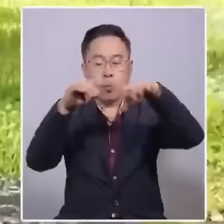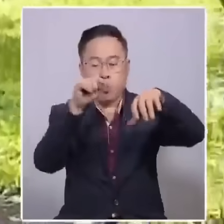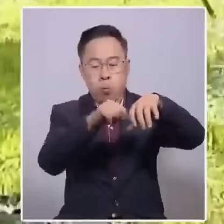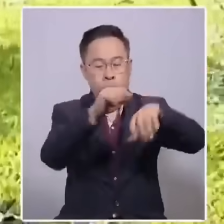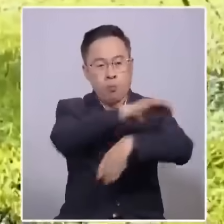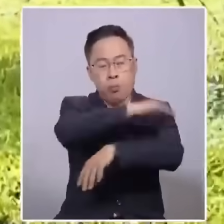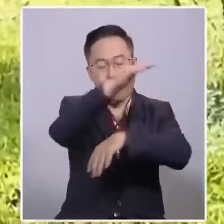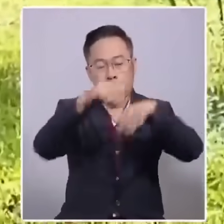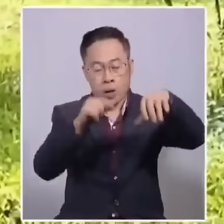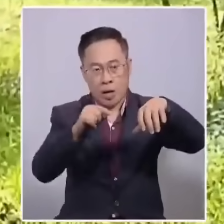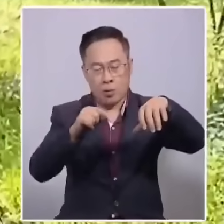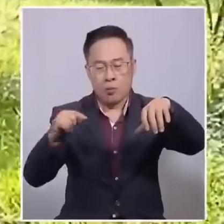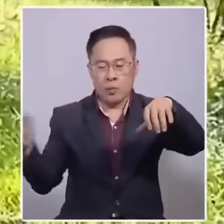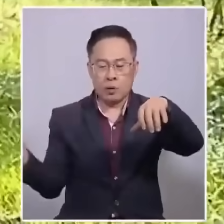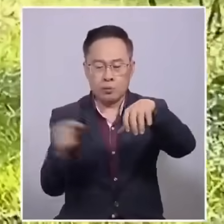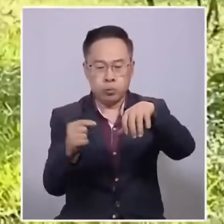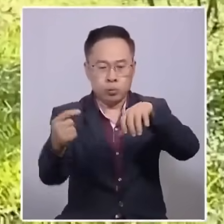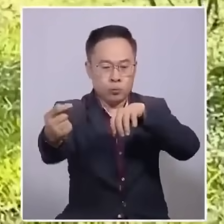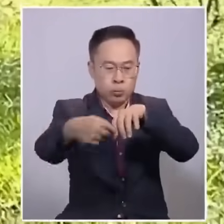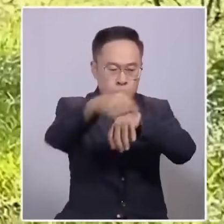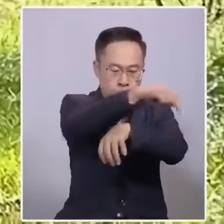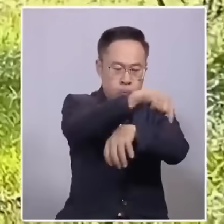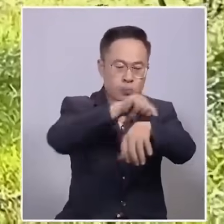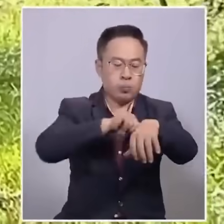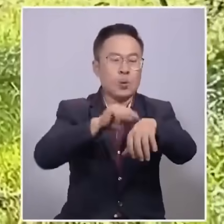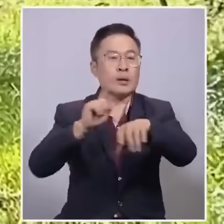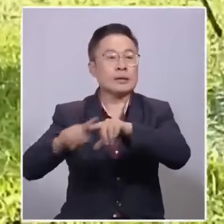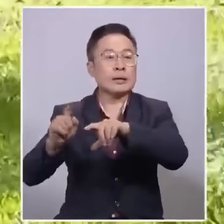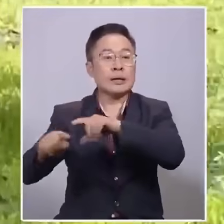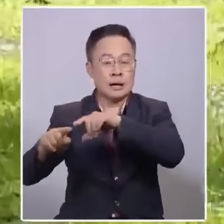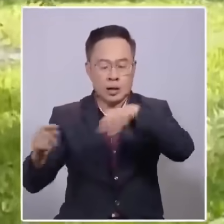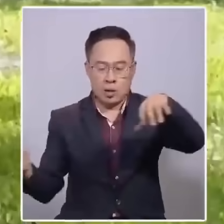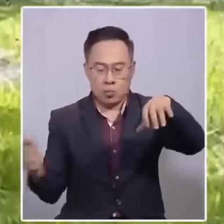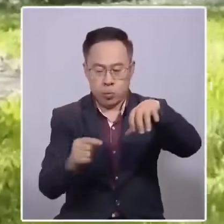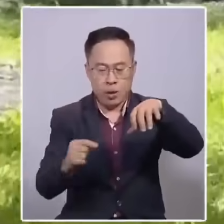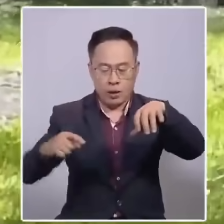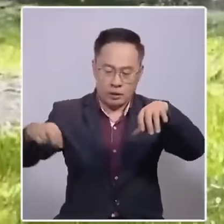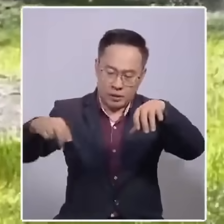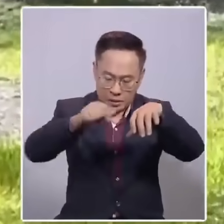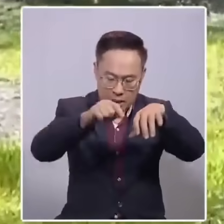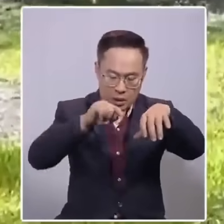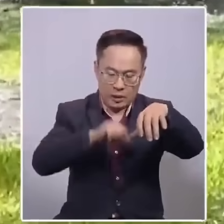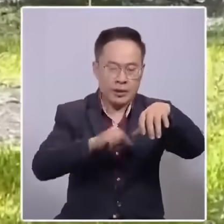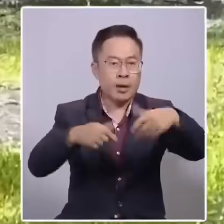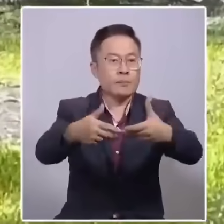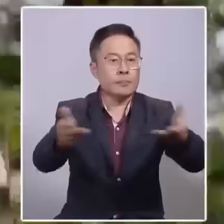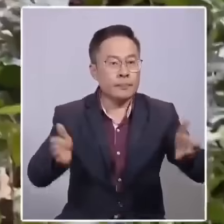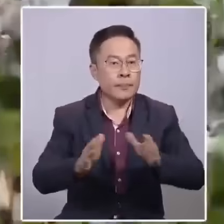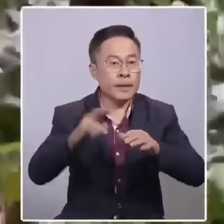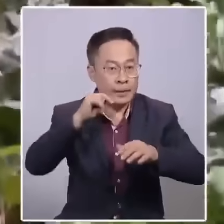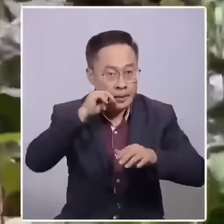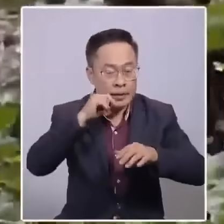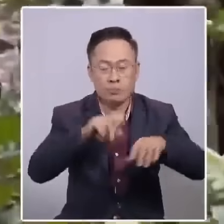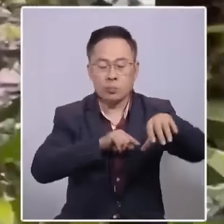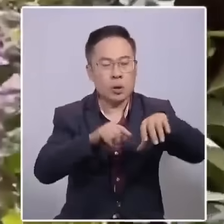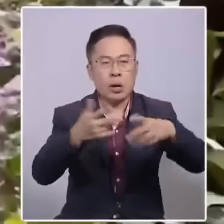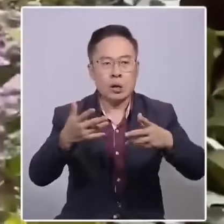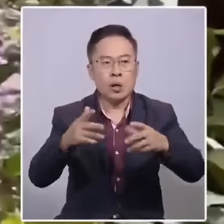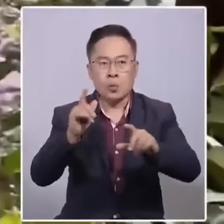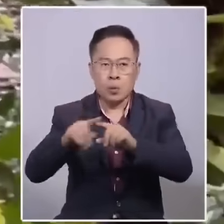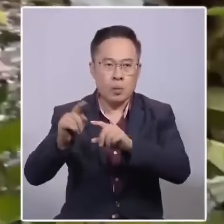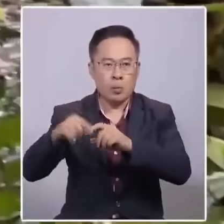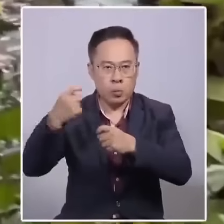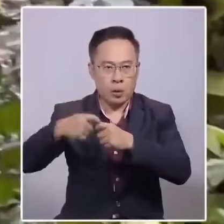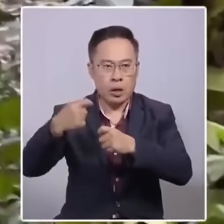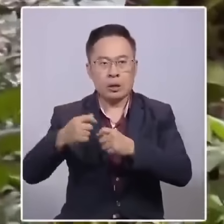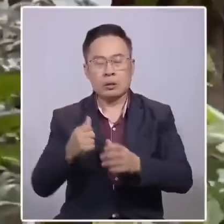ช้าง 6กมค่ะแล้วเส้นทางเนี่ยนะคะตลอดเส้นทางที่ไปเป็นป่าทึบเจ้าหน้าที่ไม่ได้เดินไปแบบธรรมดาง่าย